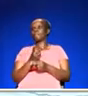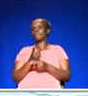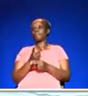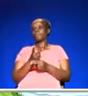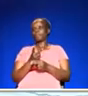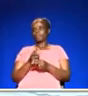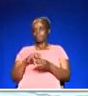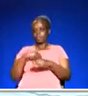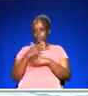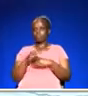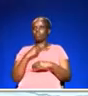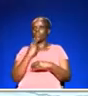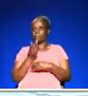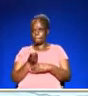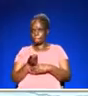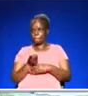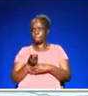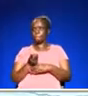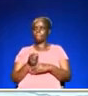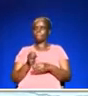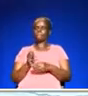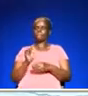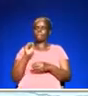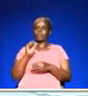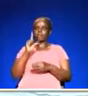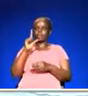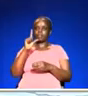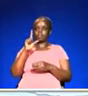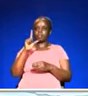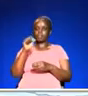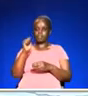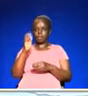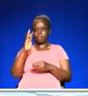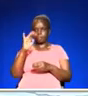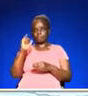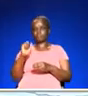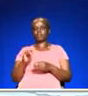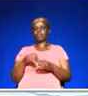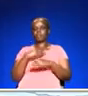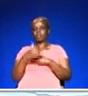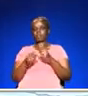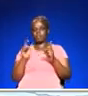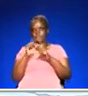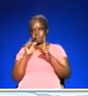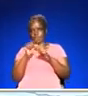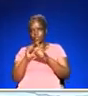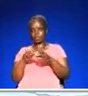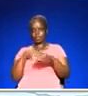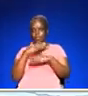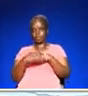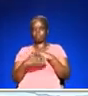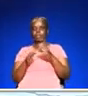Baada ya sauti, silabi. Baada ya silabi, neno. Baada ya